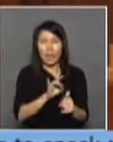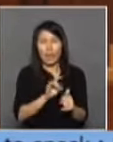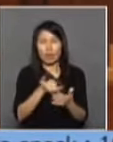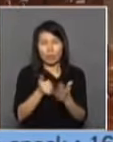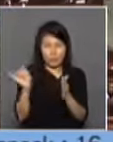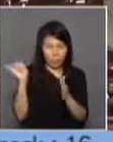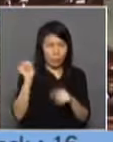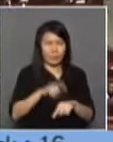間咧，可以揸住呢啲咁重要嘅一啲憲政同埋政治文件咧，大家可以咧稍為